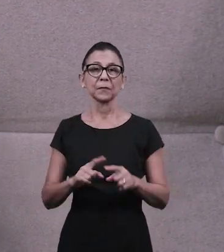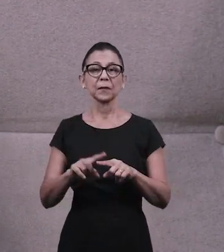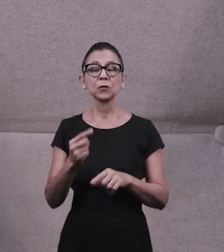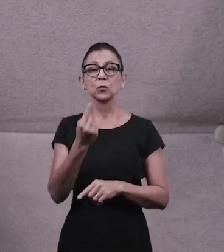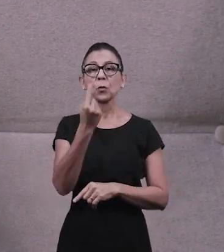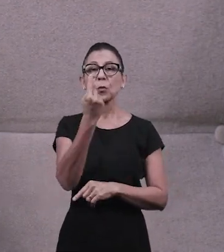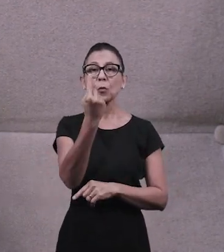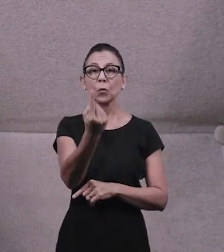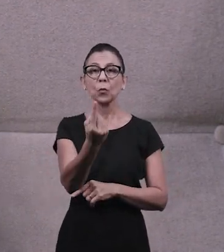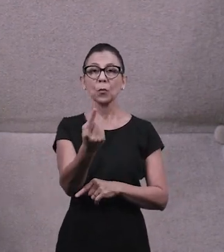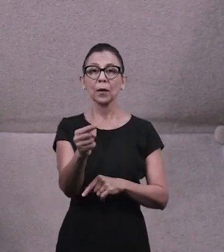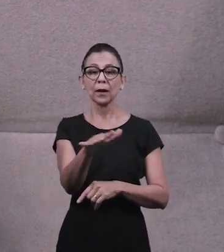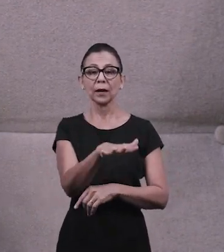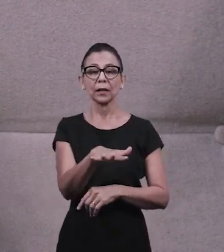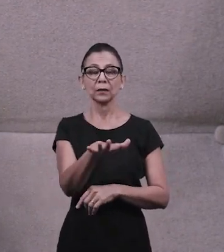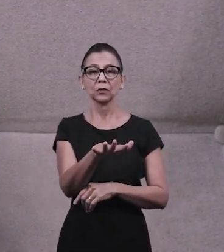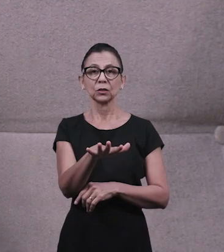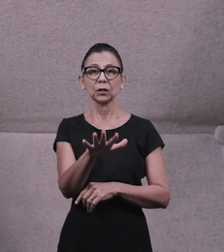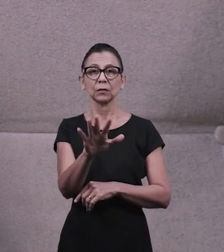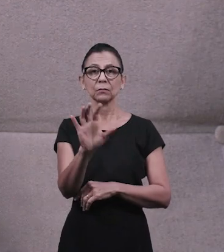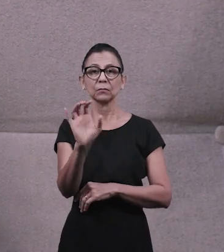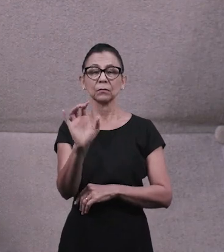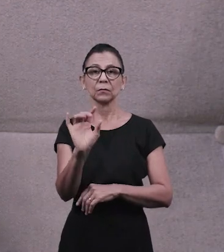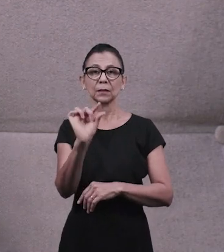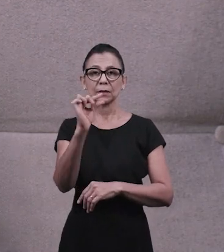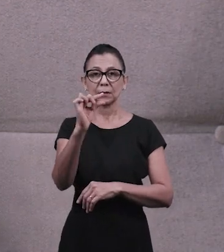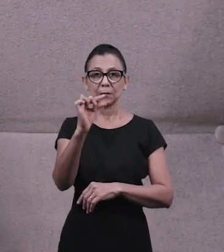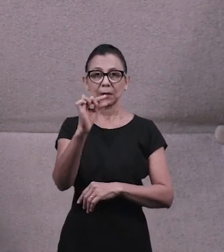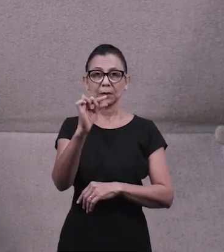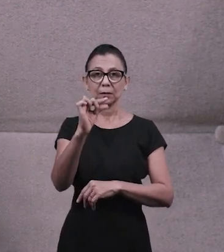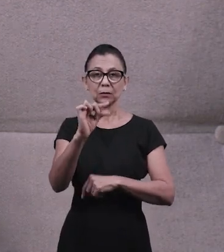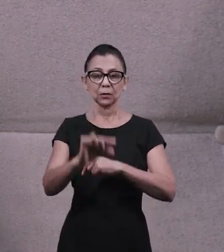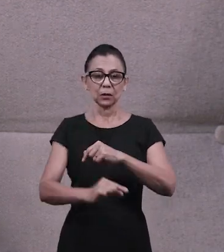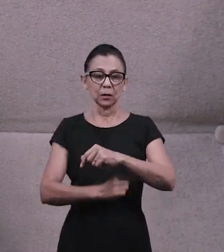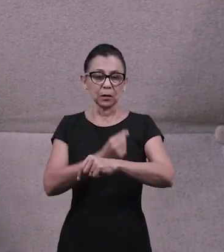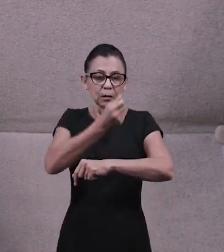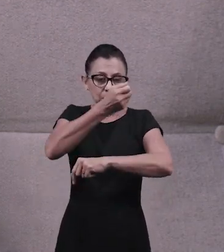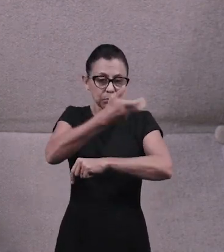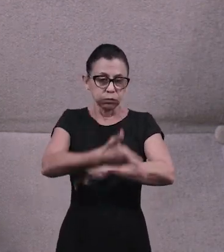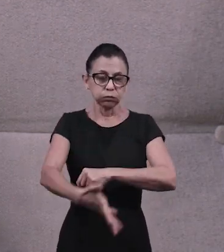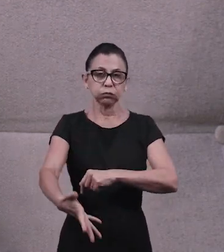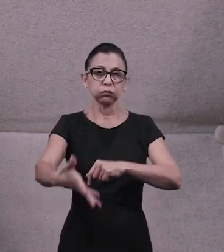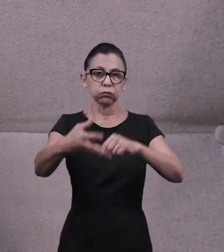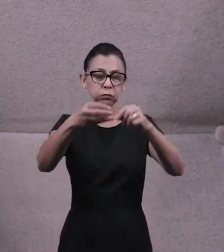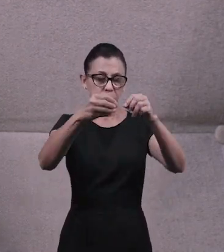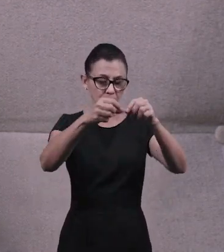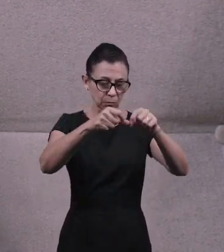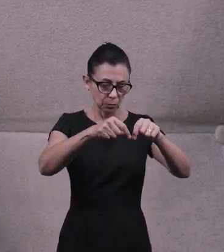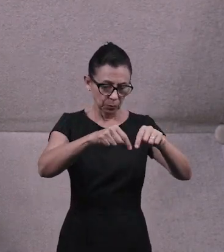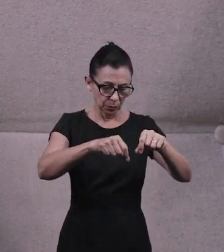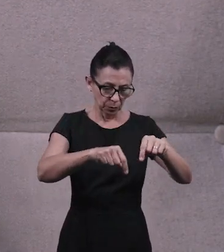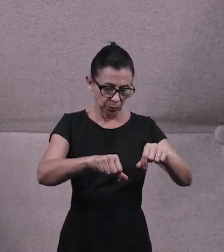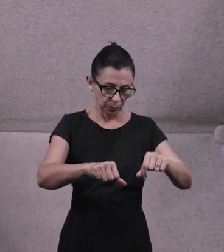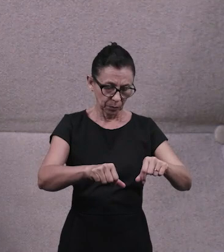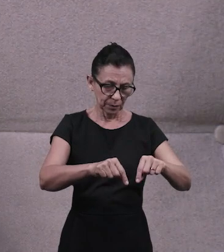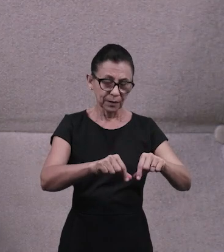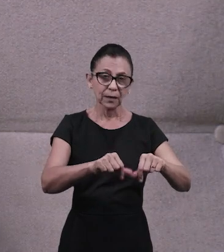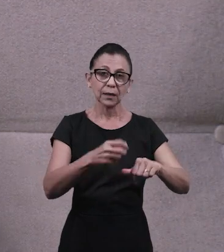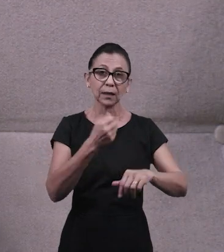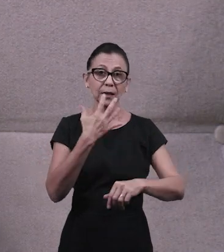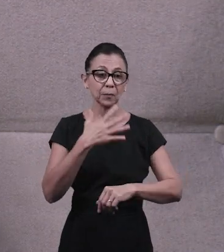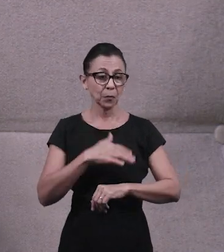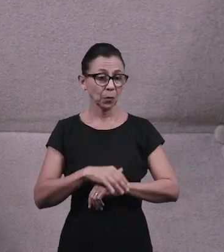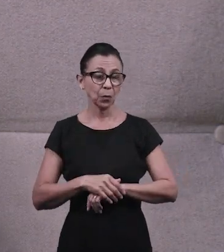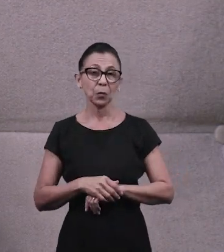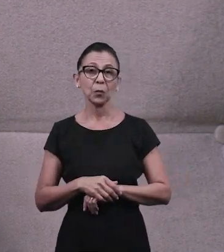a porté de fruits, celle qui est tombée dans une bonne terre. Mais les semences qui ont été lancées au bord du